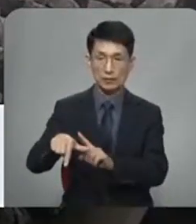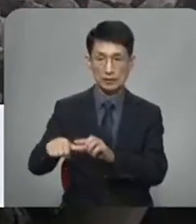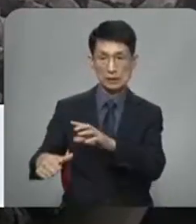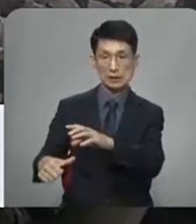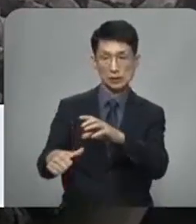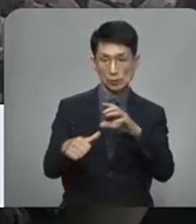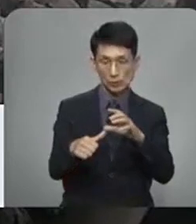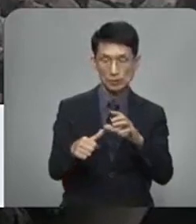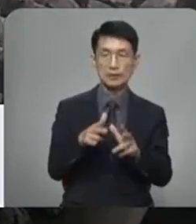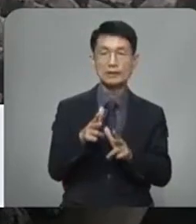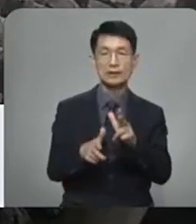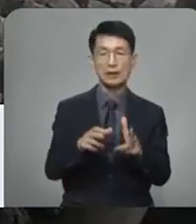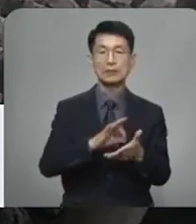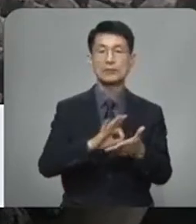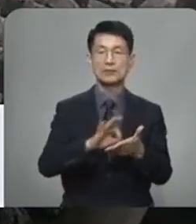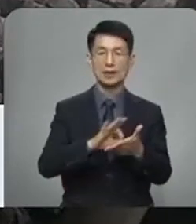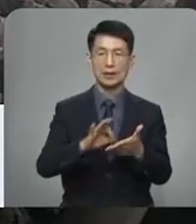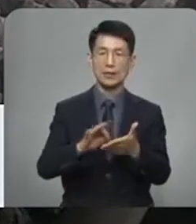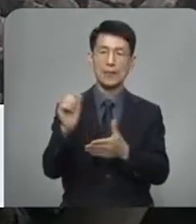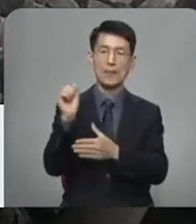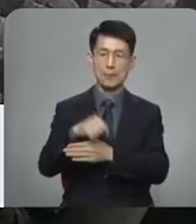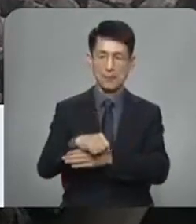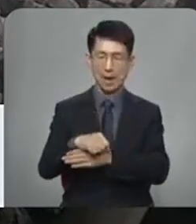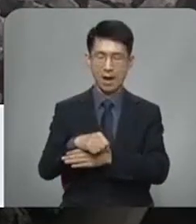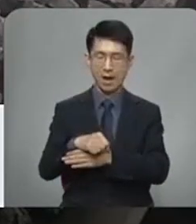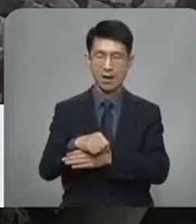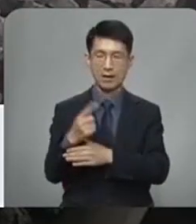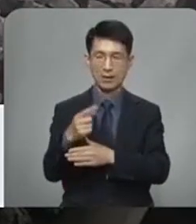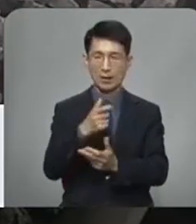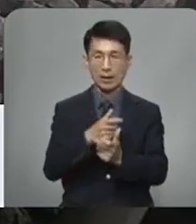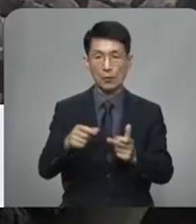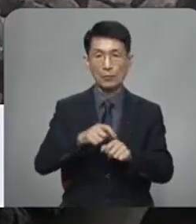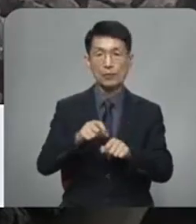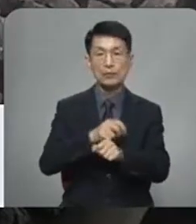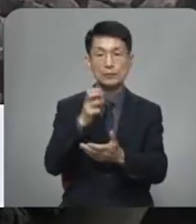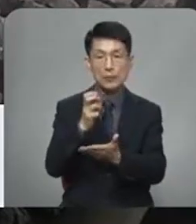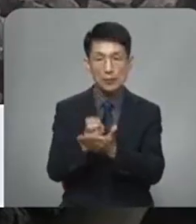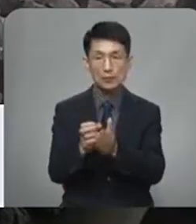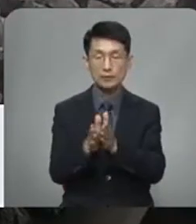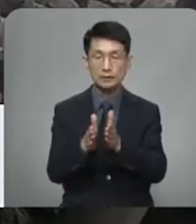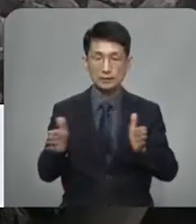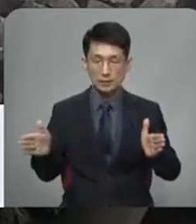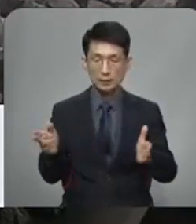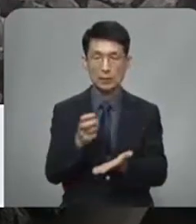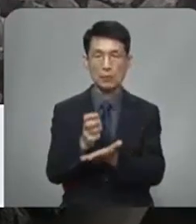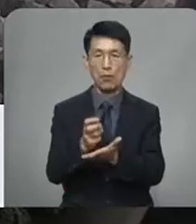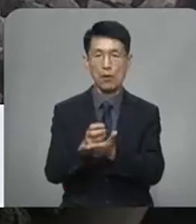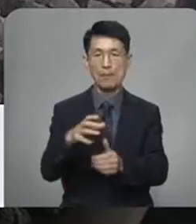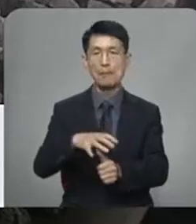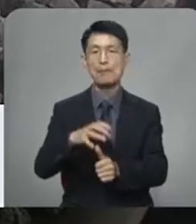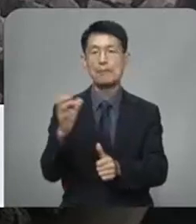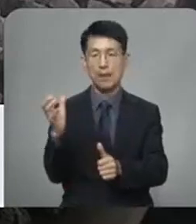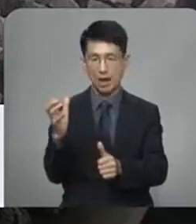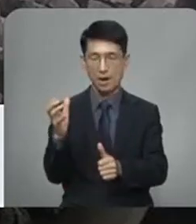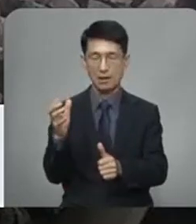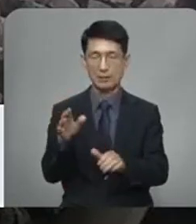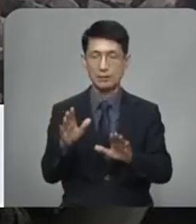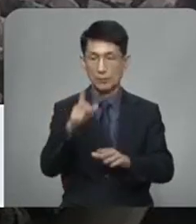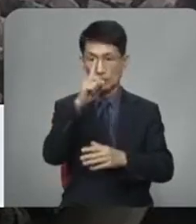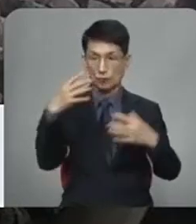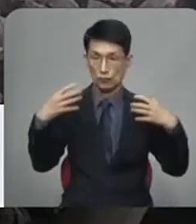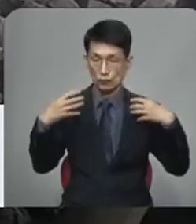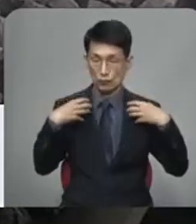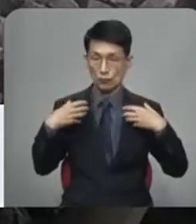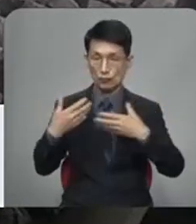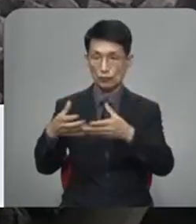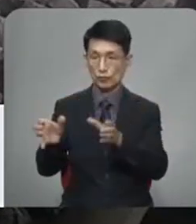자원으로 활용할 수 있게 됐습니다. 지난 주말 강원특별법 특례 시행 이후 첫 규제 개혁 사례인데요. 이를 위해 정부 소관